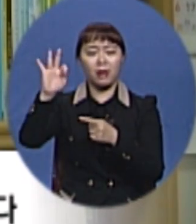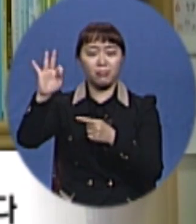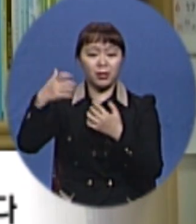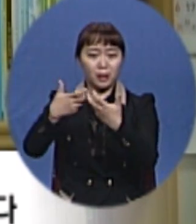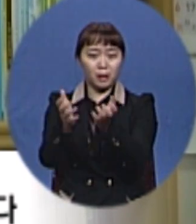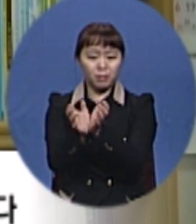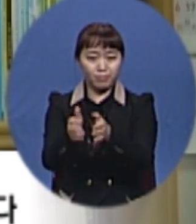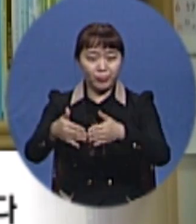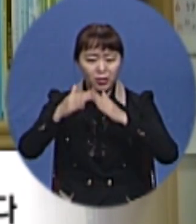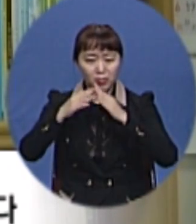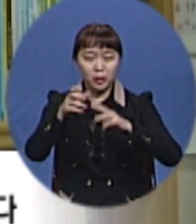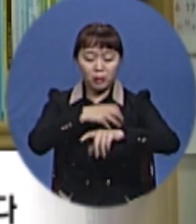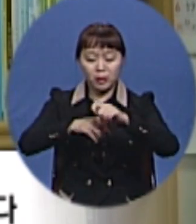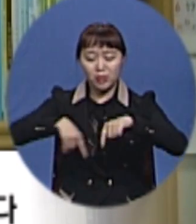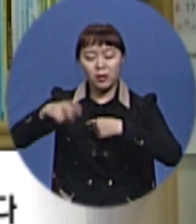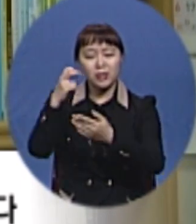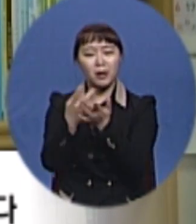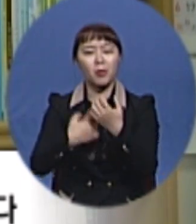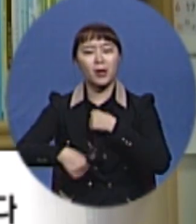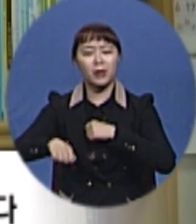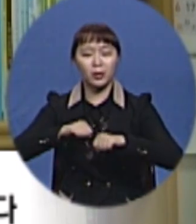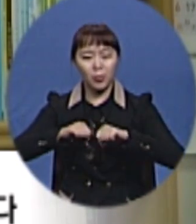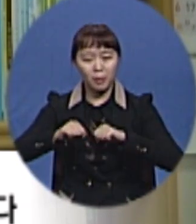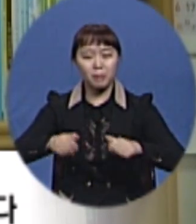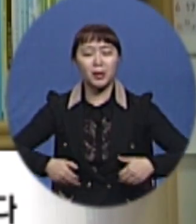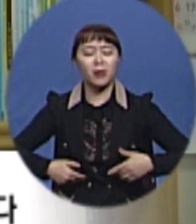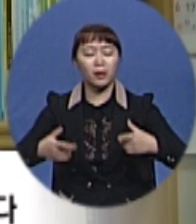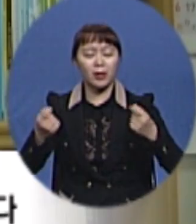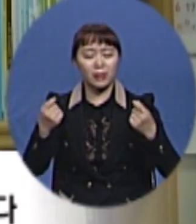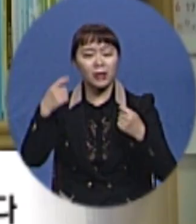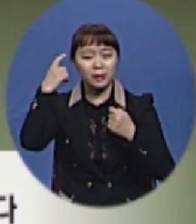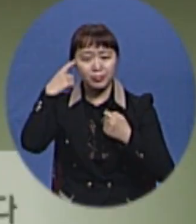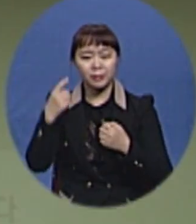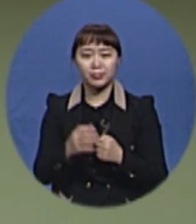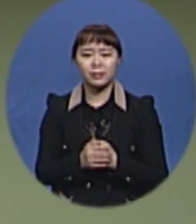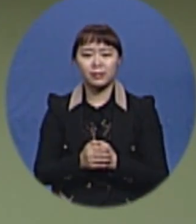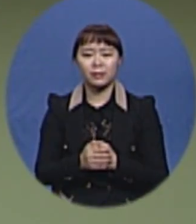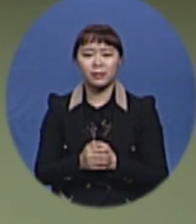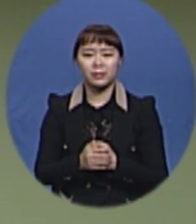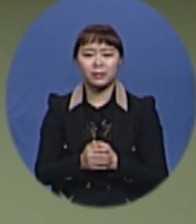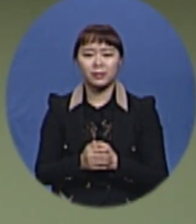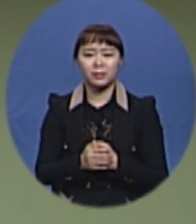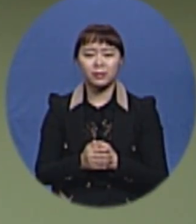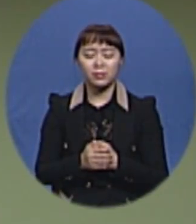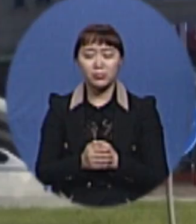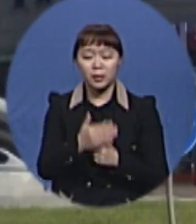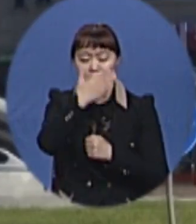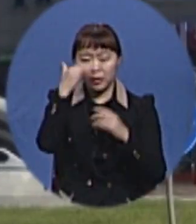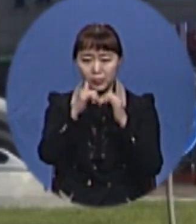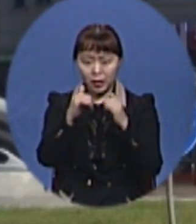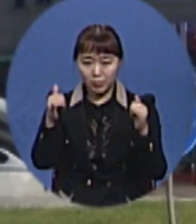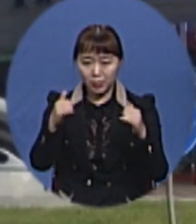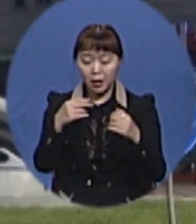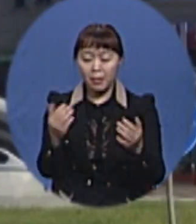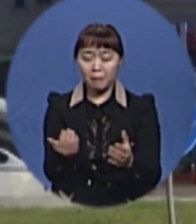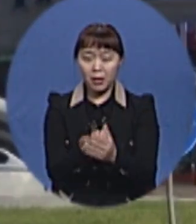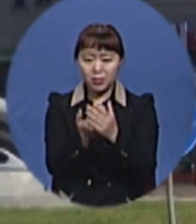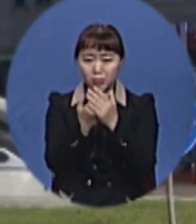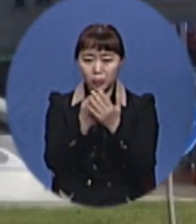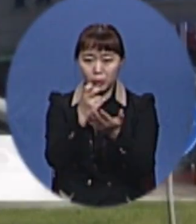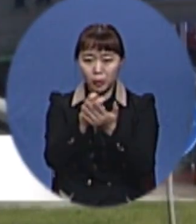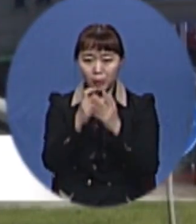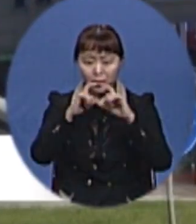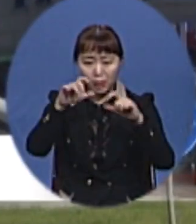구성해서 적극적인 정책과 활동을 펼치는 것이 시급하다고 생각됩니다. 청년 발전 기본 조례가 제정된